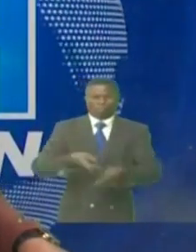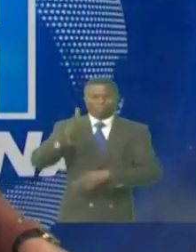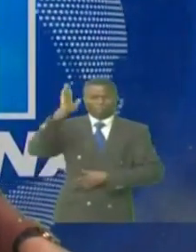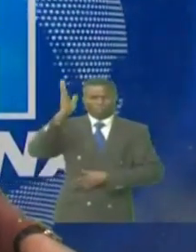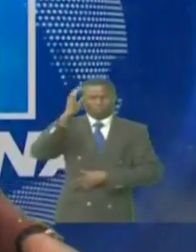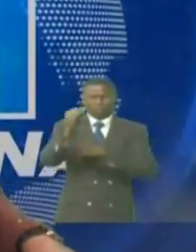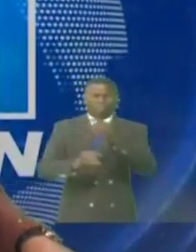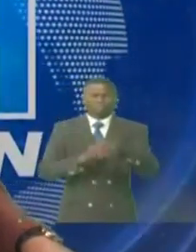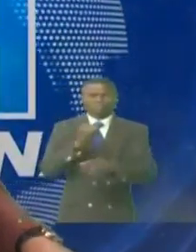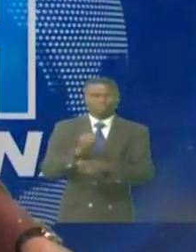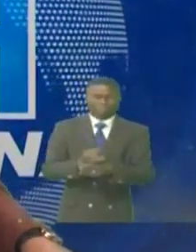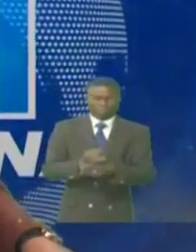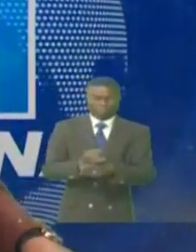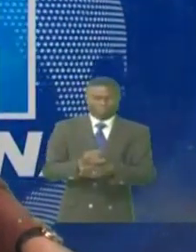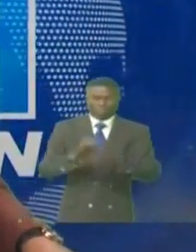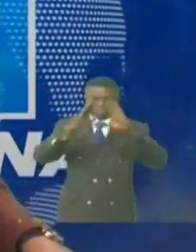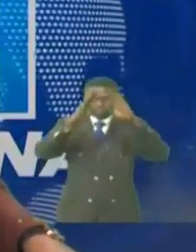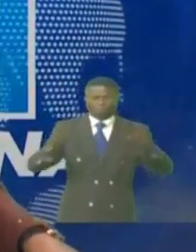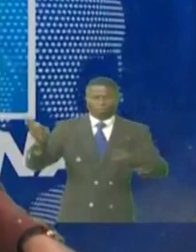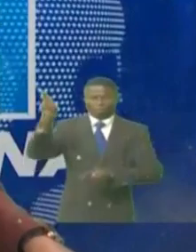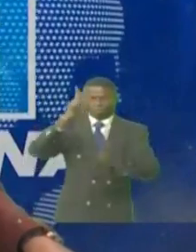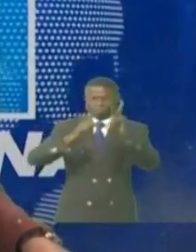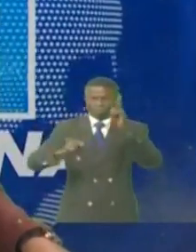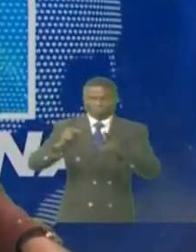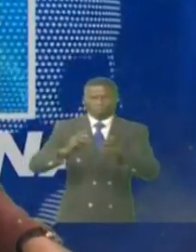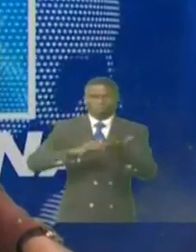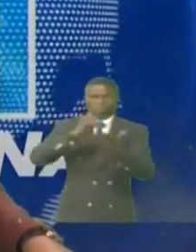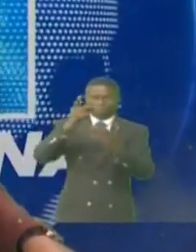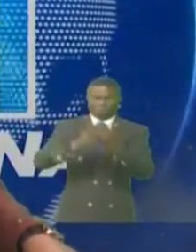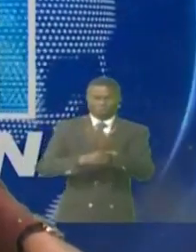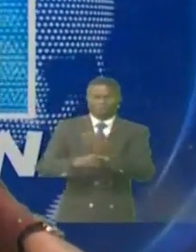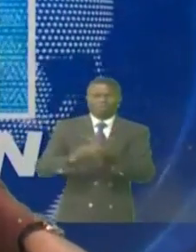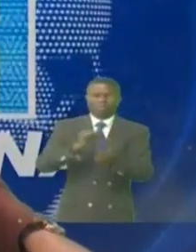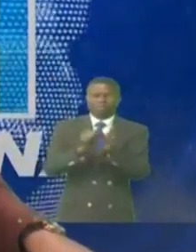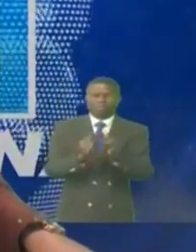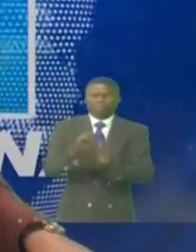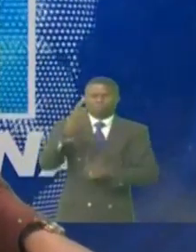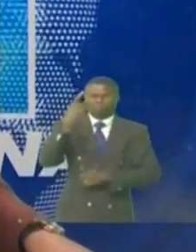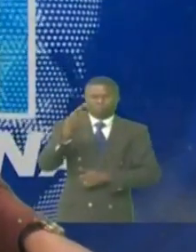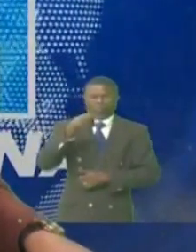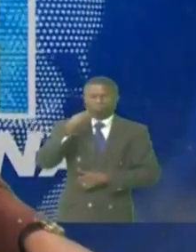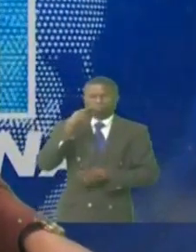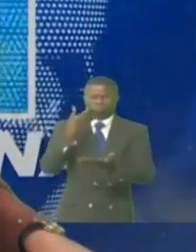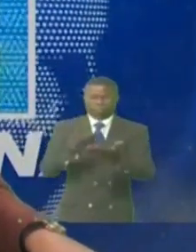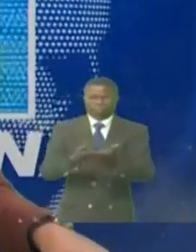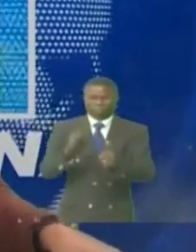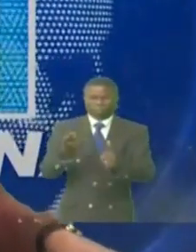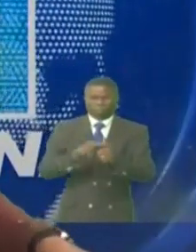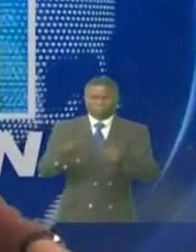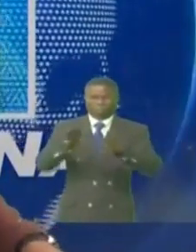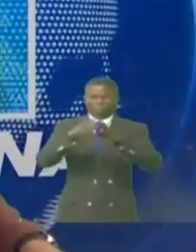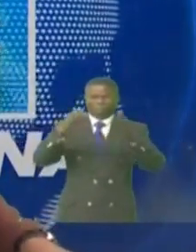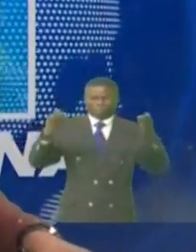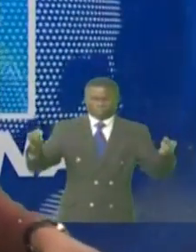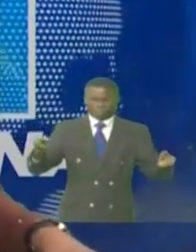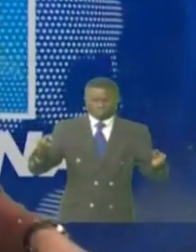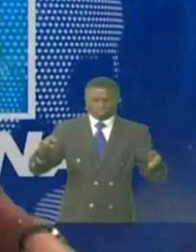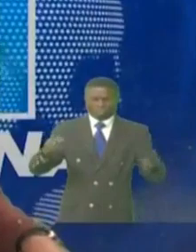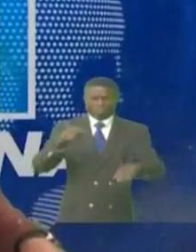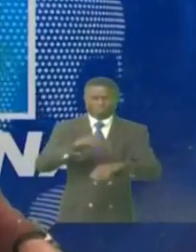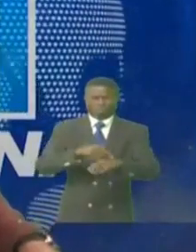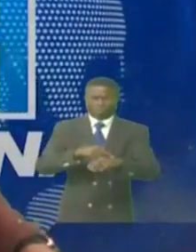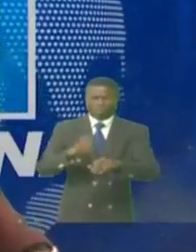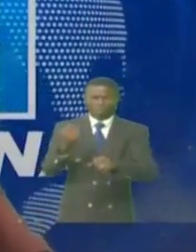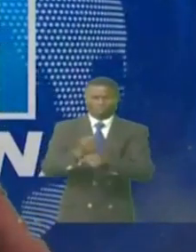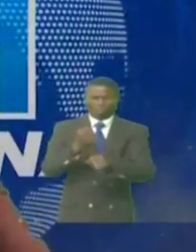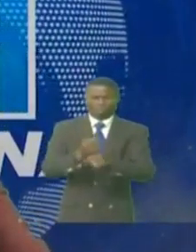conférences internationales du Palais du Peuple. L'ordre du jour comporte un seul point, à savoir ouverture de la session